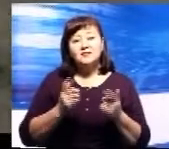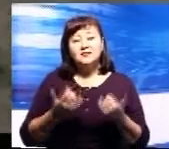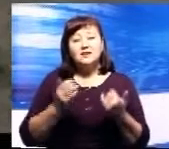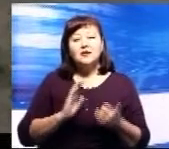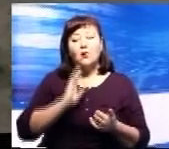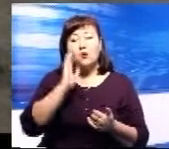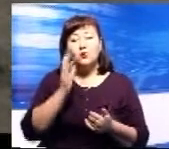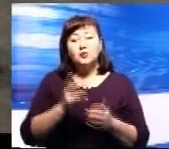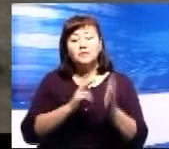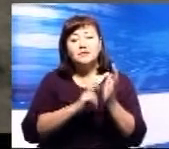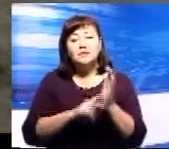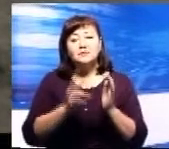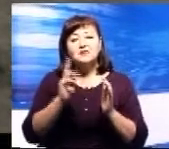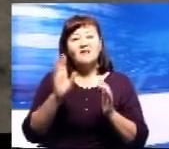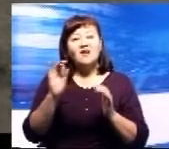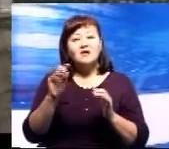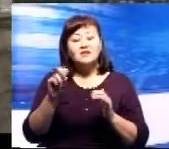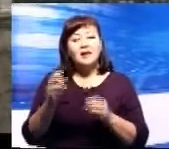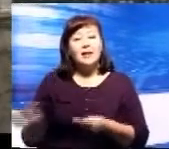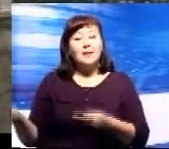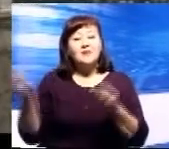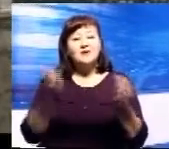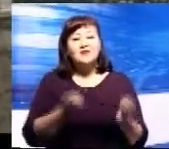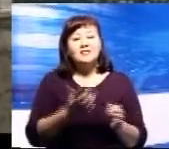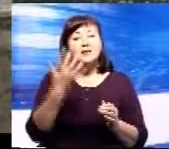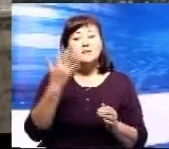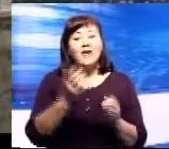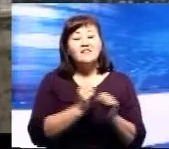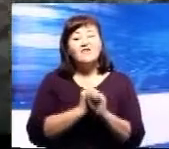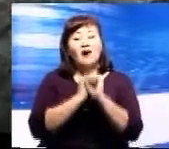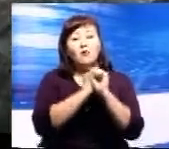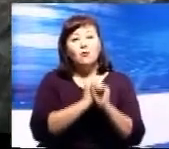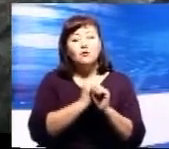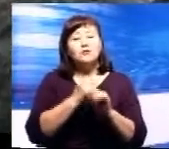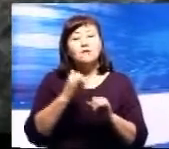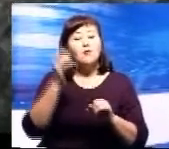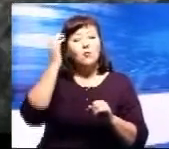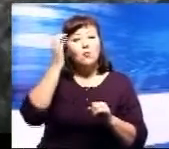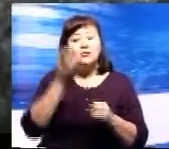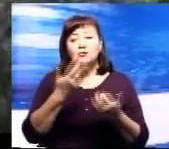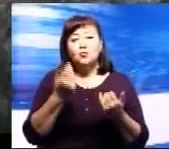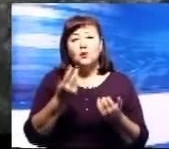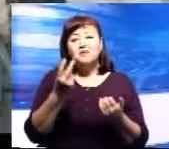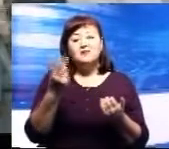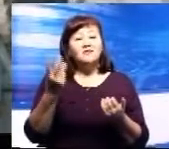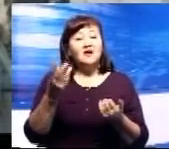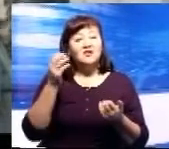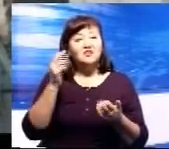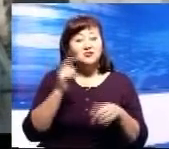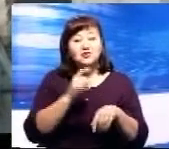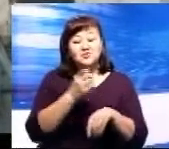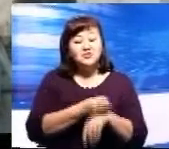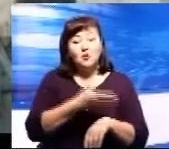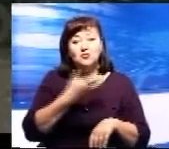склад в районе 72-го квартала поступило 5 вагонов угля. Но уже через пару часов практически весь объем был